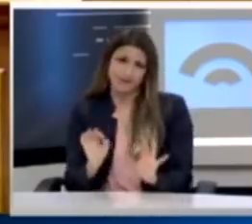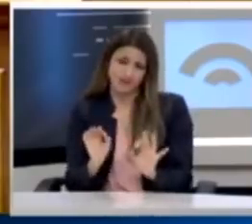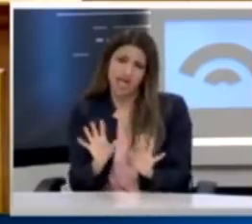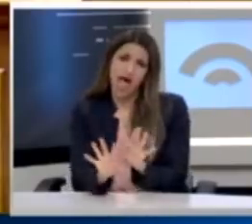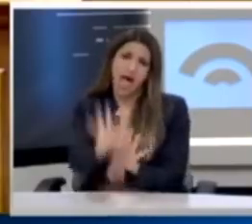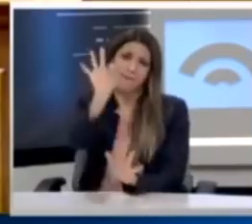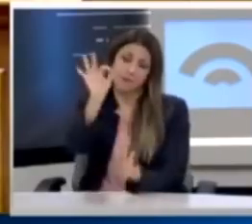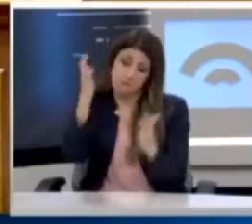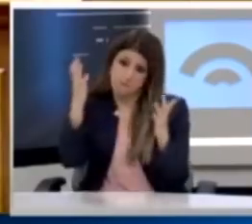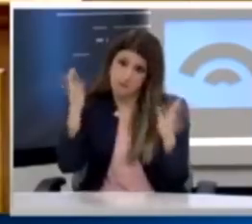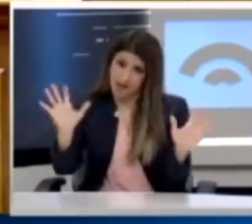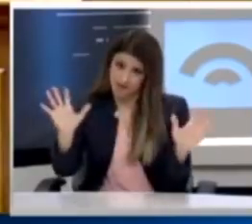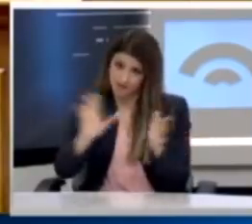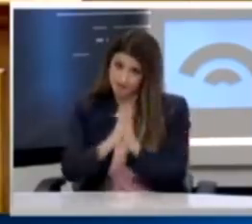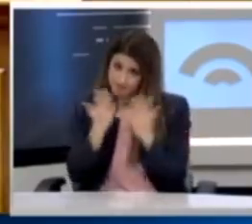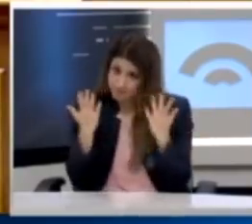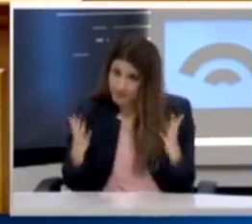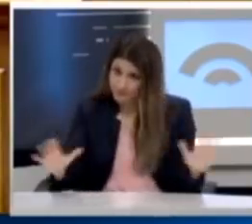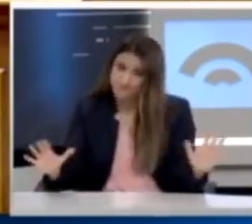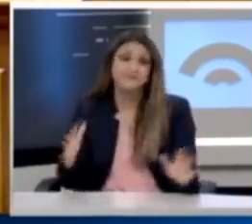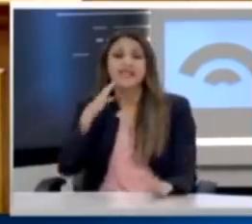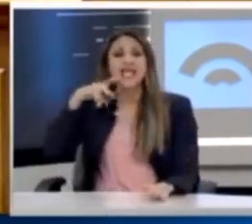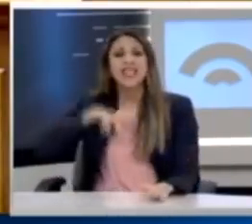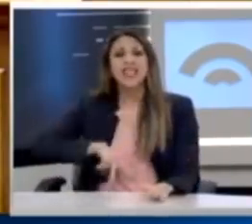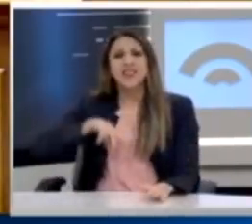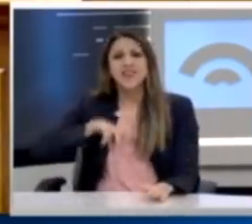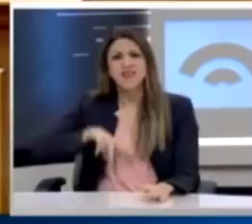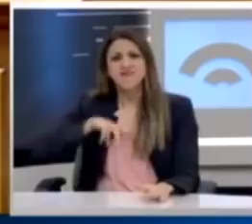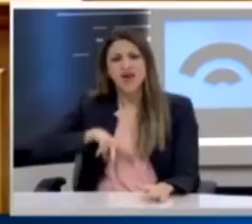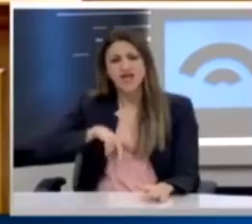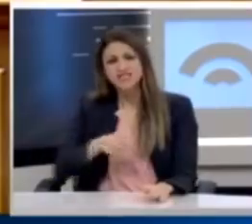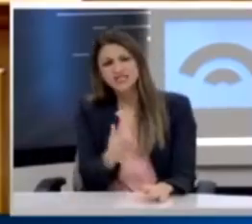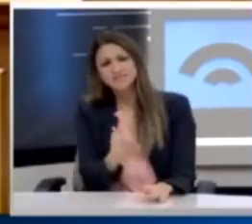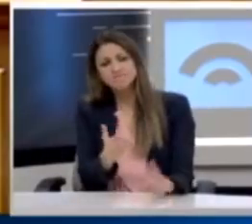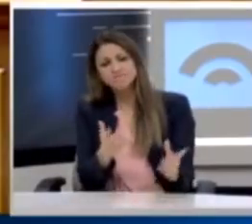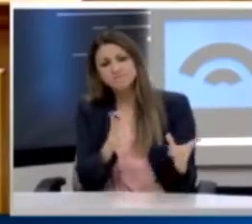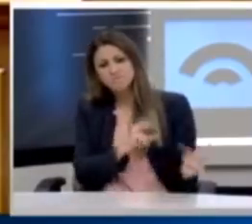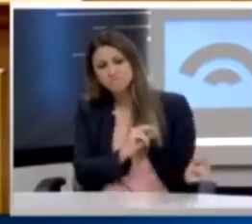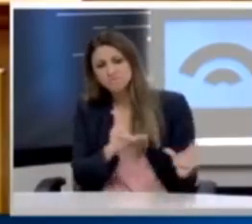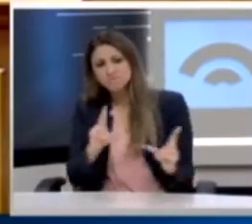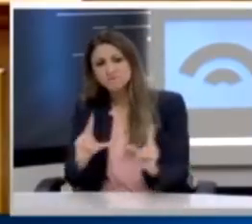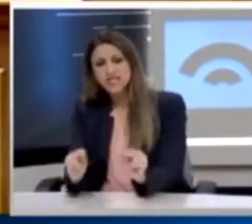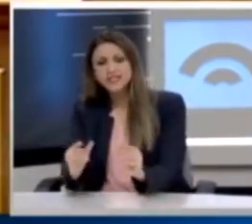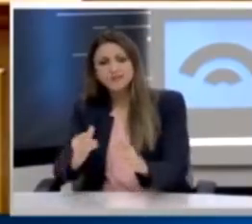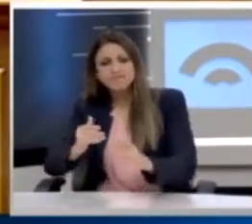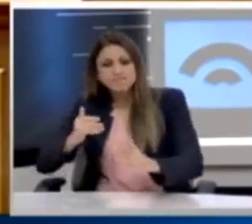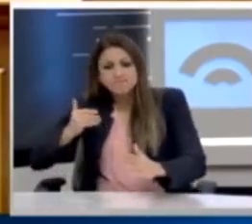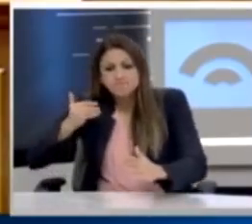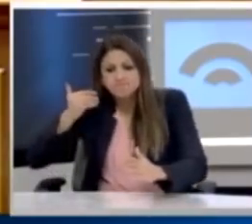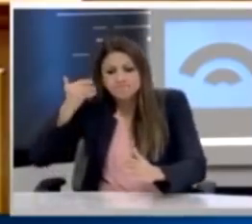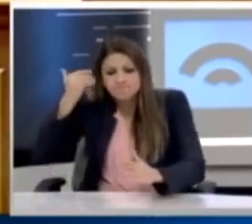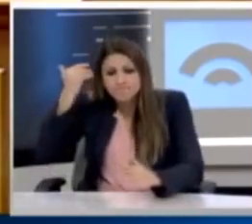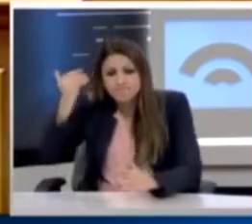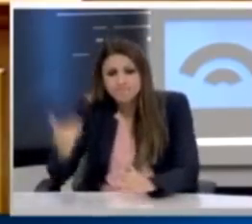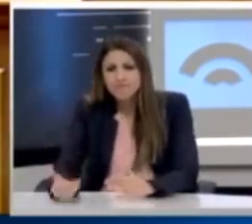επιλογή σας. Η κυβέρνησή σας, κύριε Τσίπρα, έχει εξελιχθεί στον καλύτερο σημεοφόρο